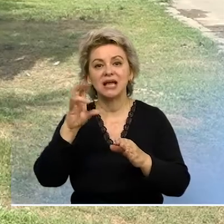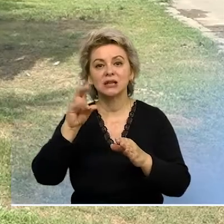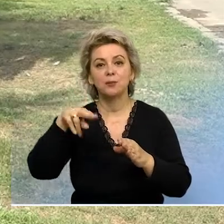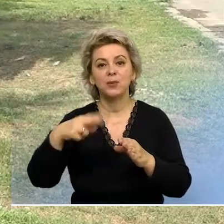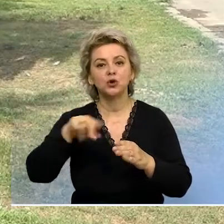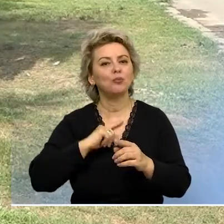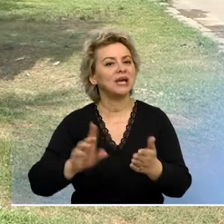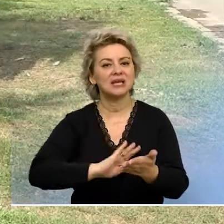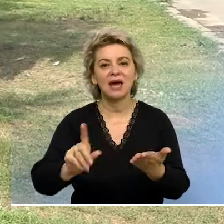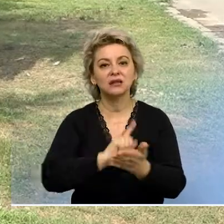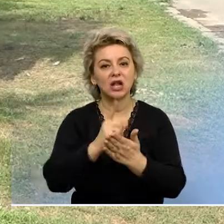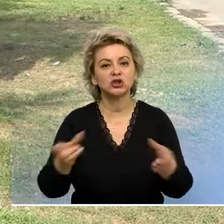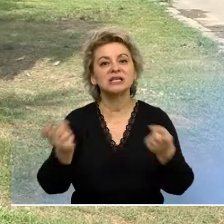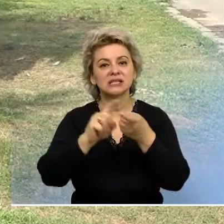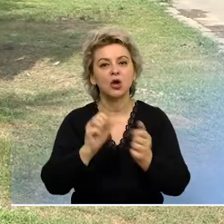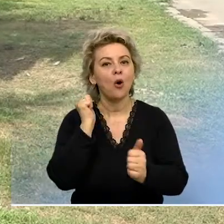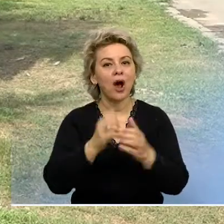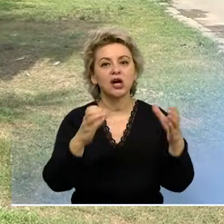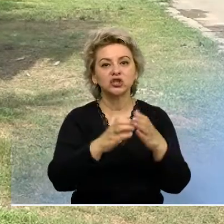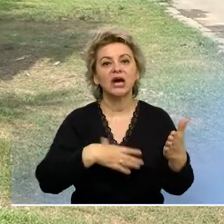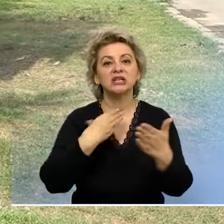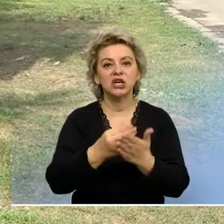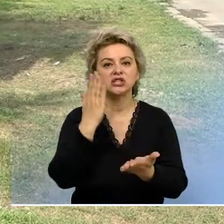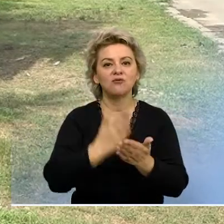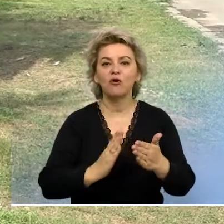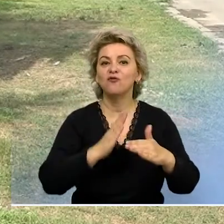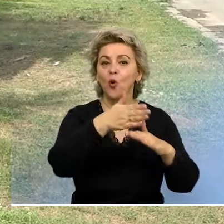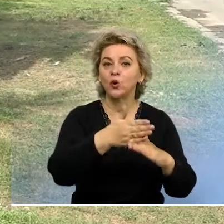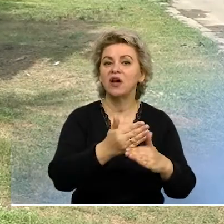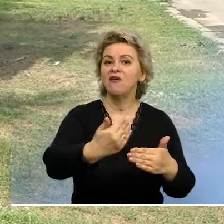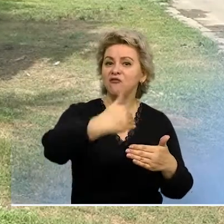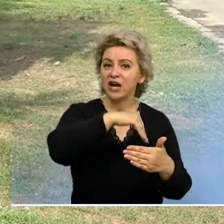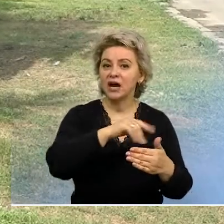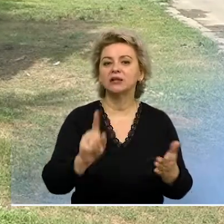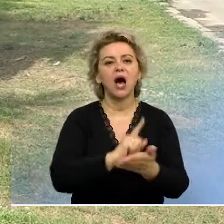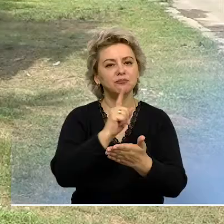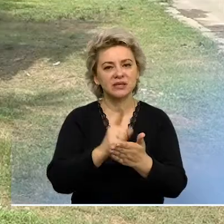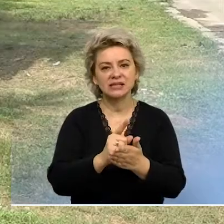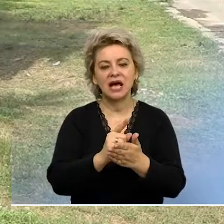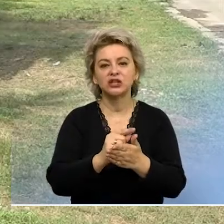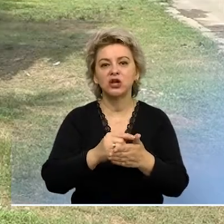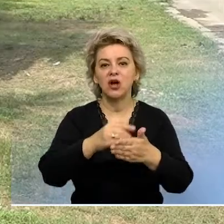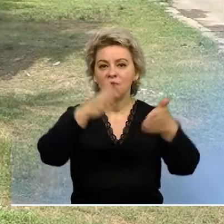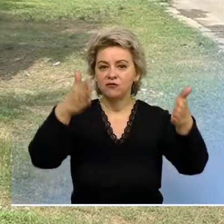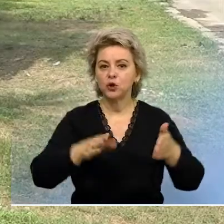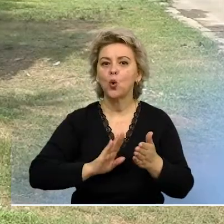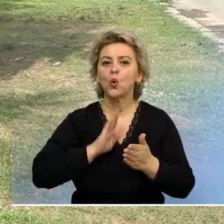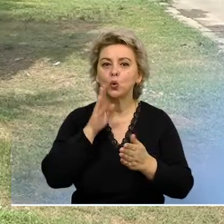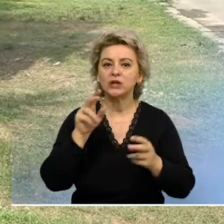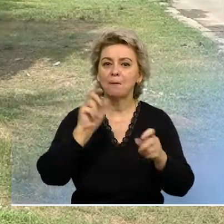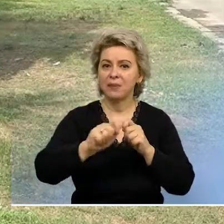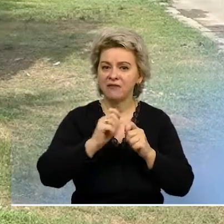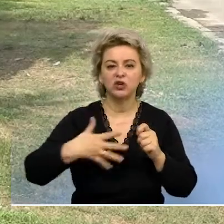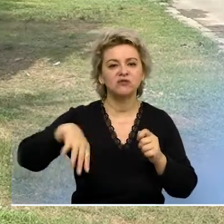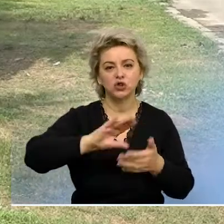отряде. По санпинам мы не должны соединяться. У каждого отряда есть свой вход, свой выход, обязательный